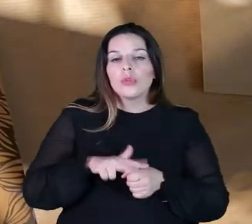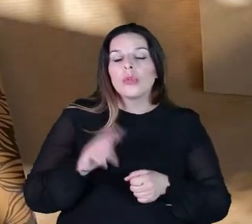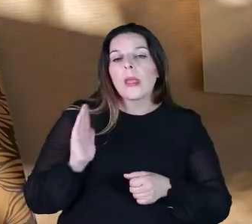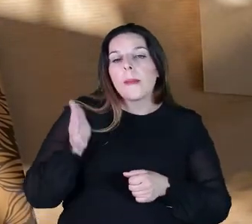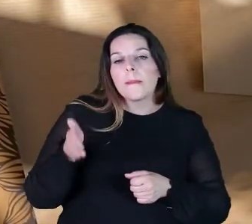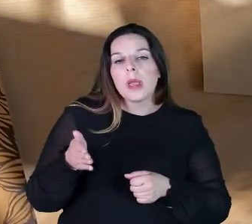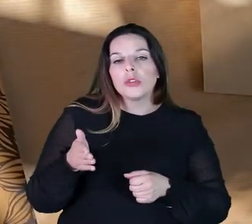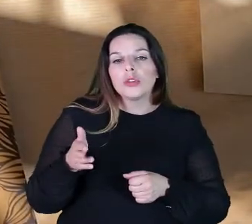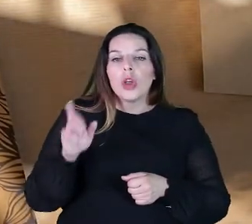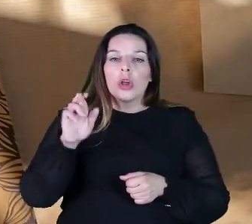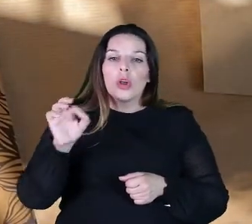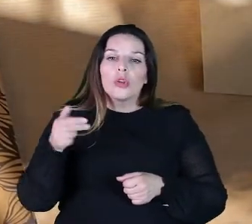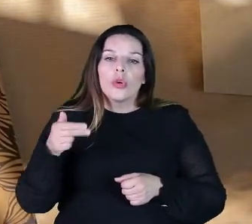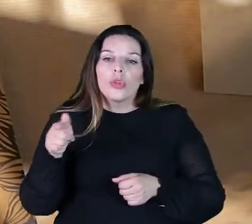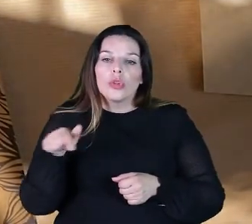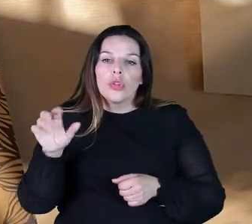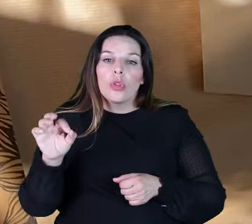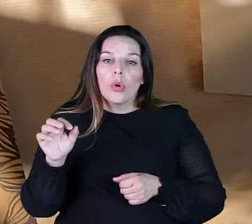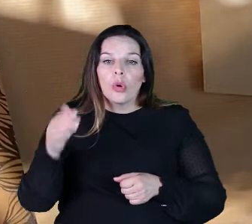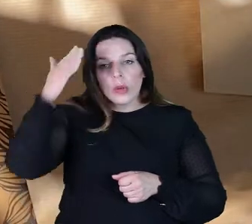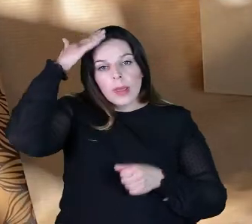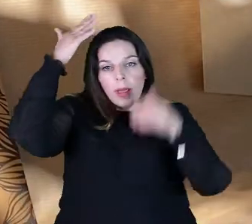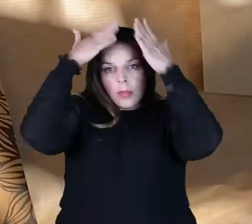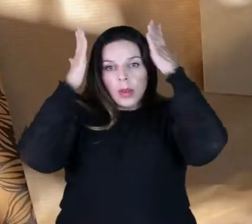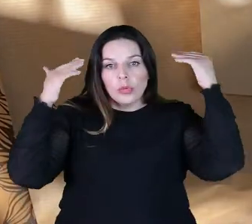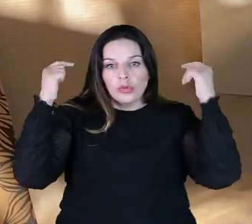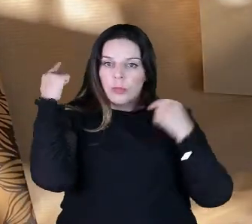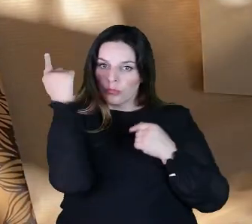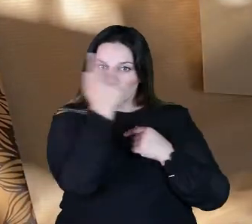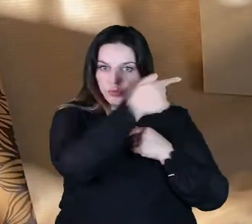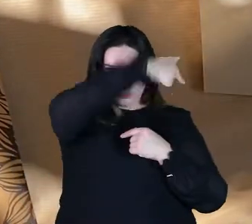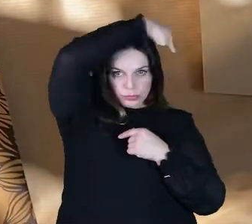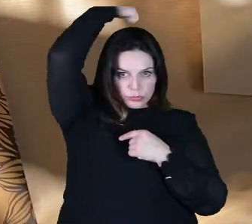będzie rondem kapelusza.